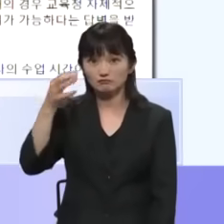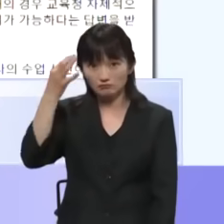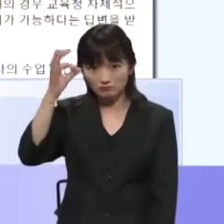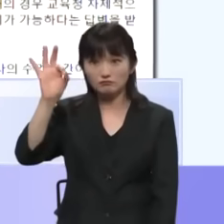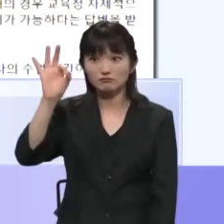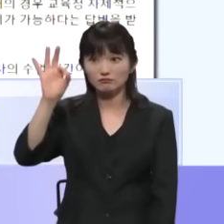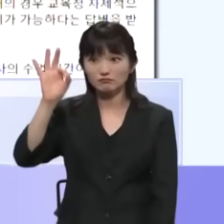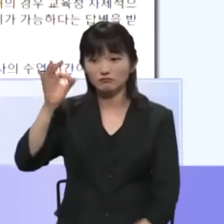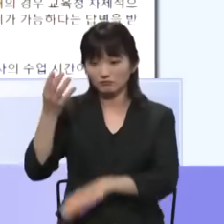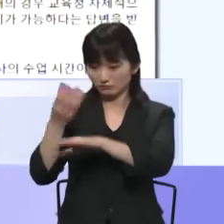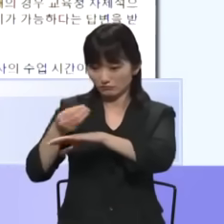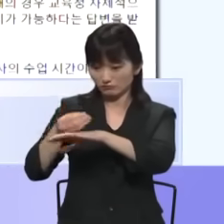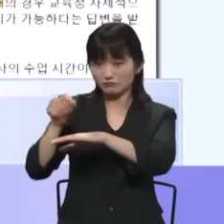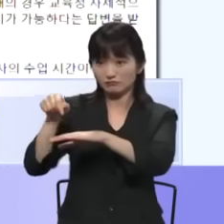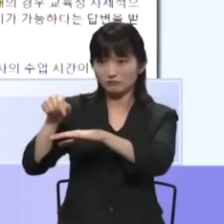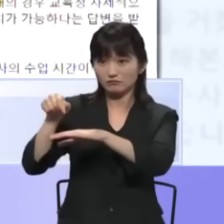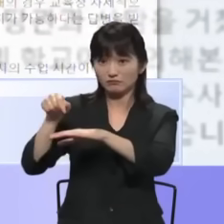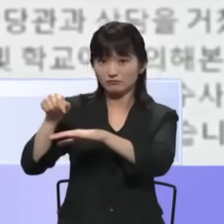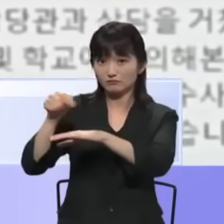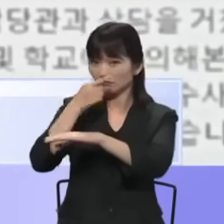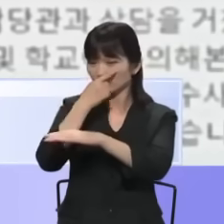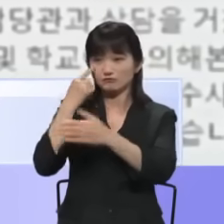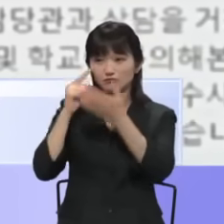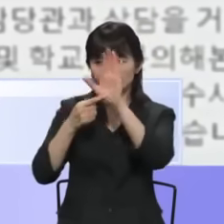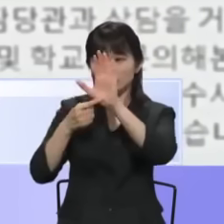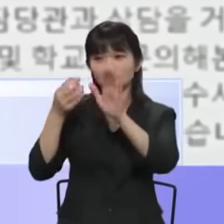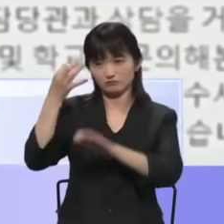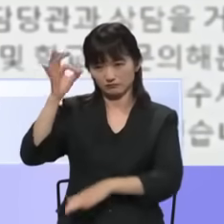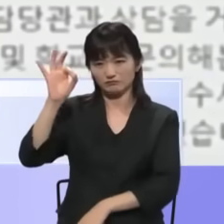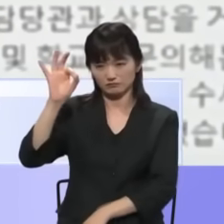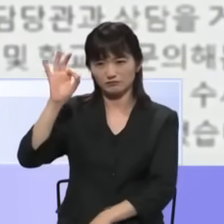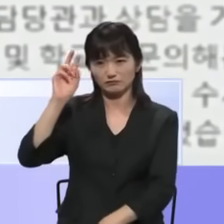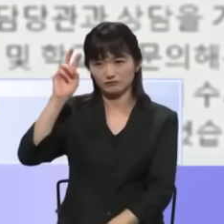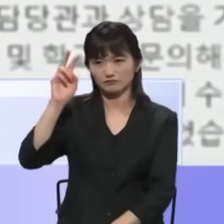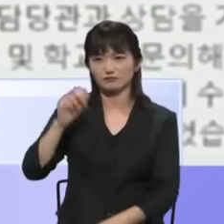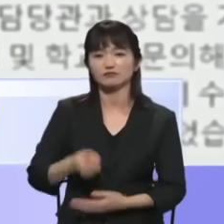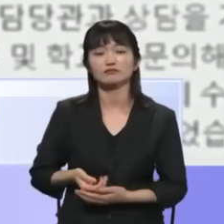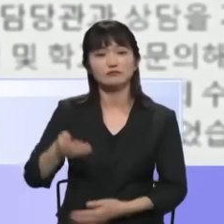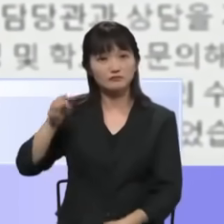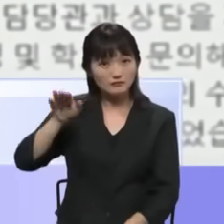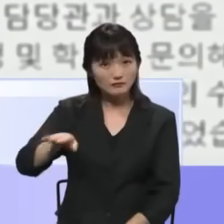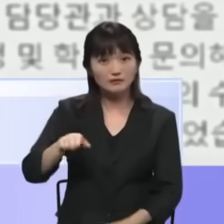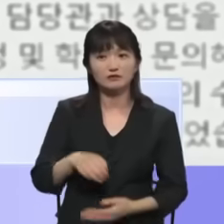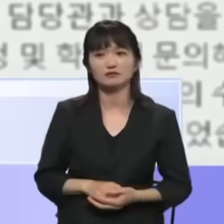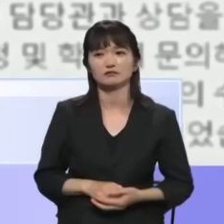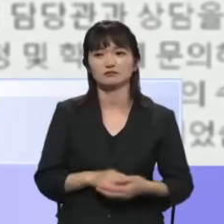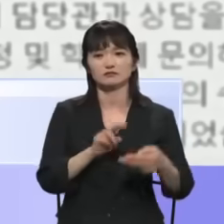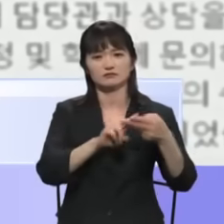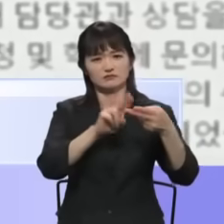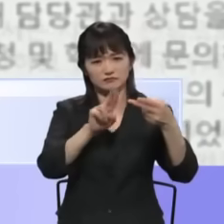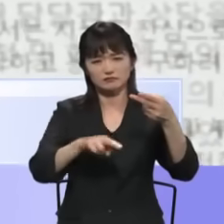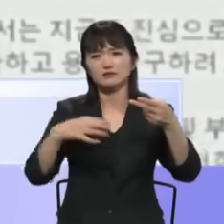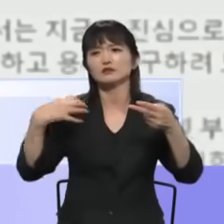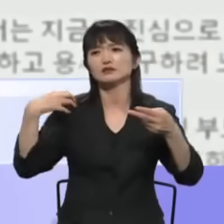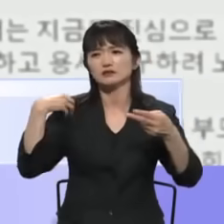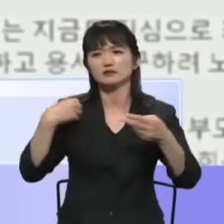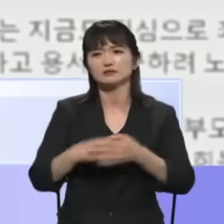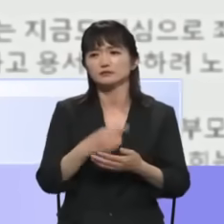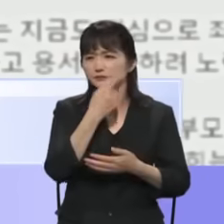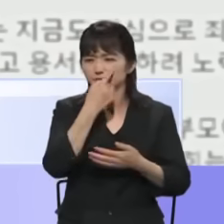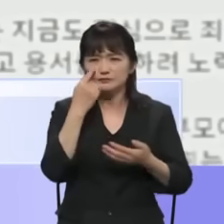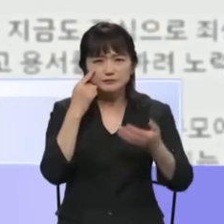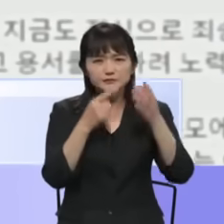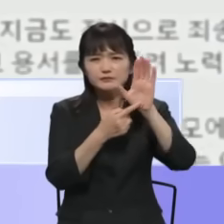인정이 된다면이 녹음기 자체로는 좀 증거 능력 인정이 될 것 같습니다 그렇지만 형사적인 뭐 책임이라든지 등거능력